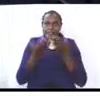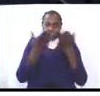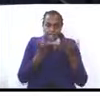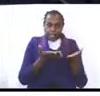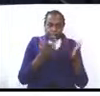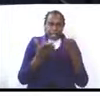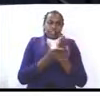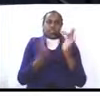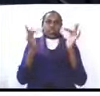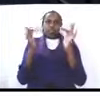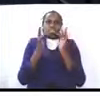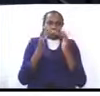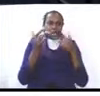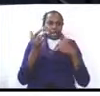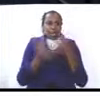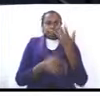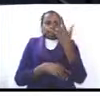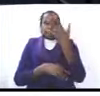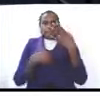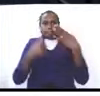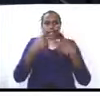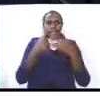kwa mitandao, hiyo ya